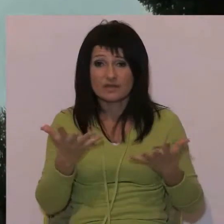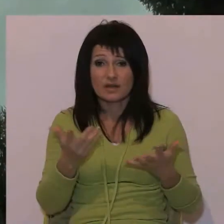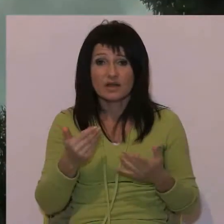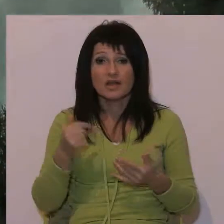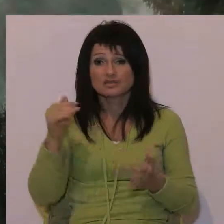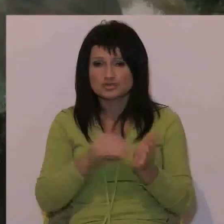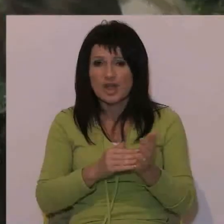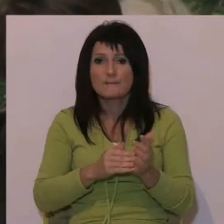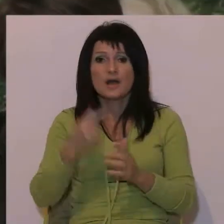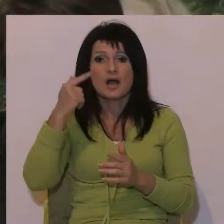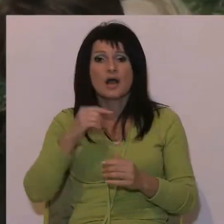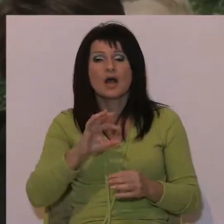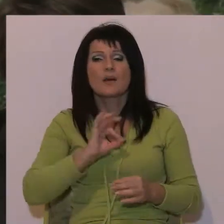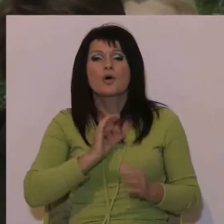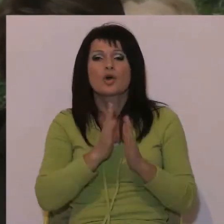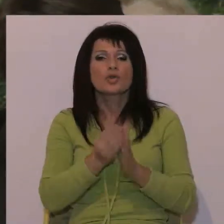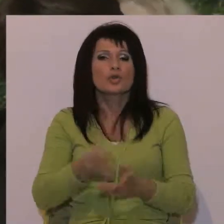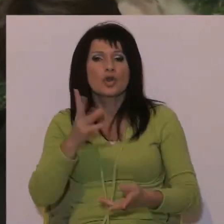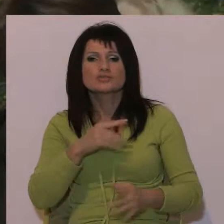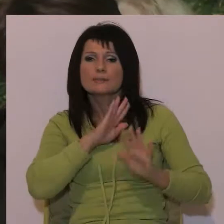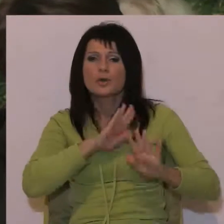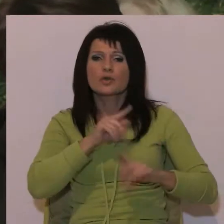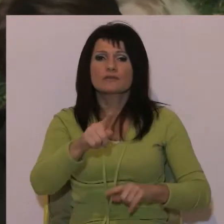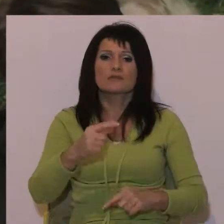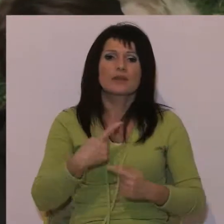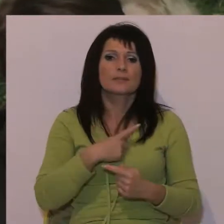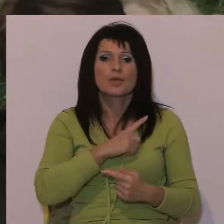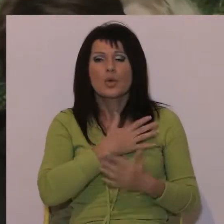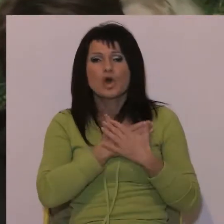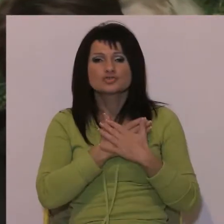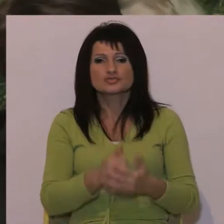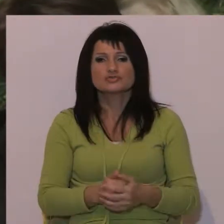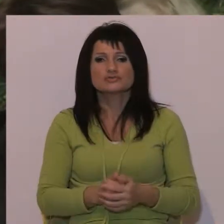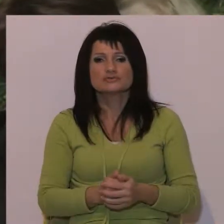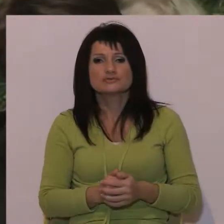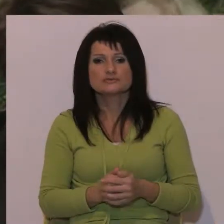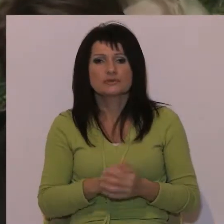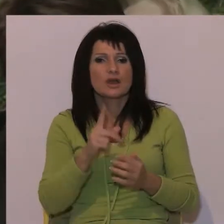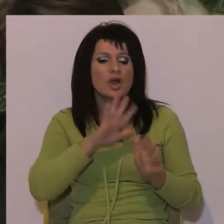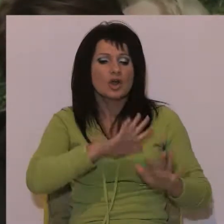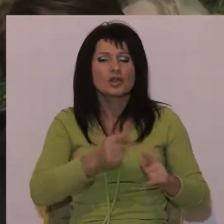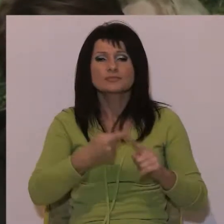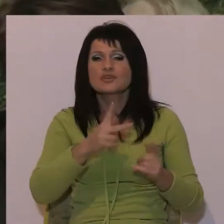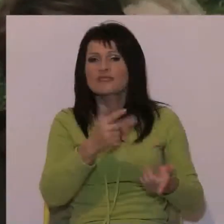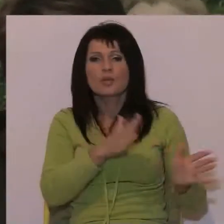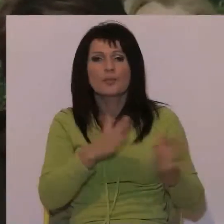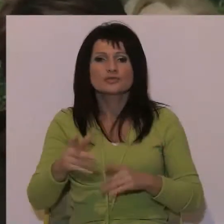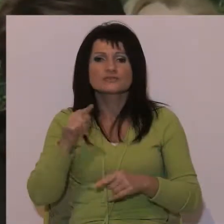Trzeba jednak, drodzy moi, bronić tej miłości, chronić przed wszelkim nieuporządkowaniem z tym